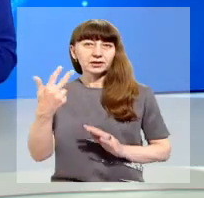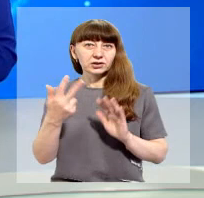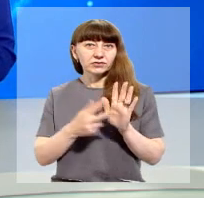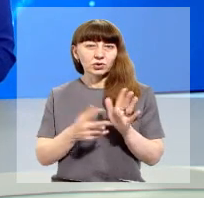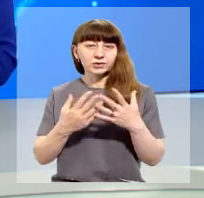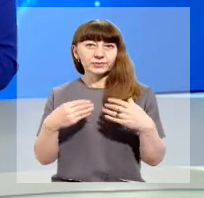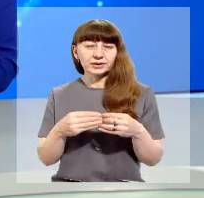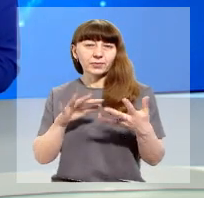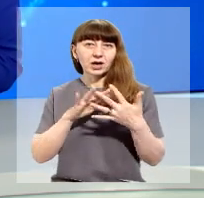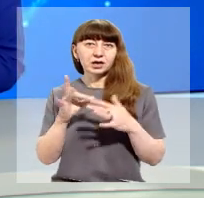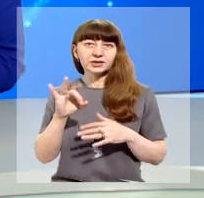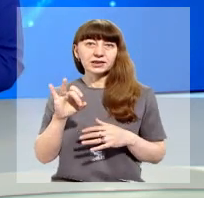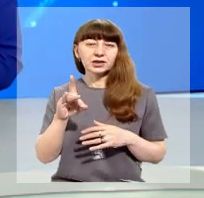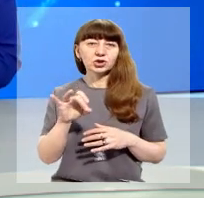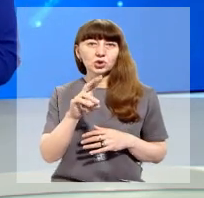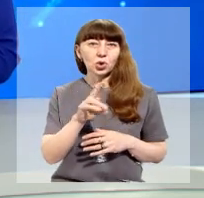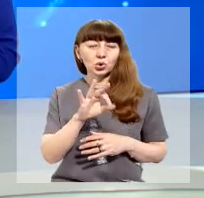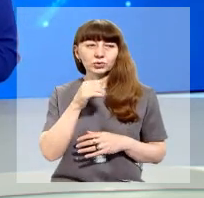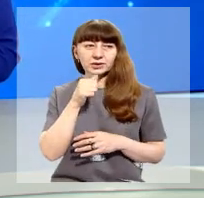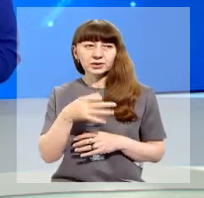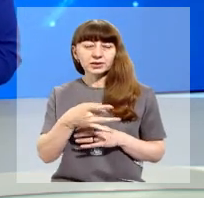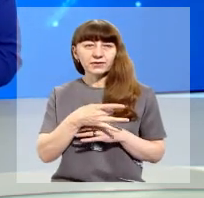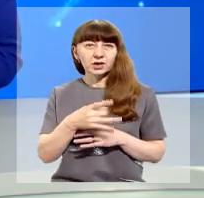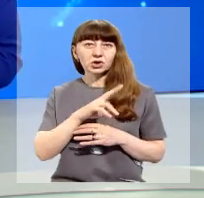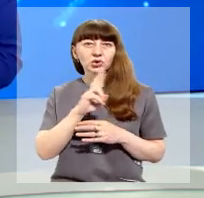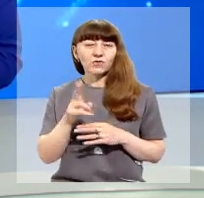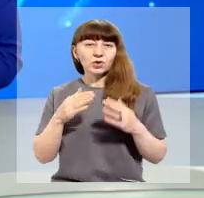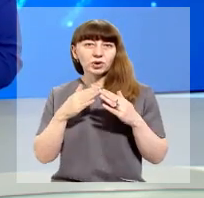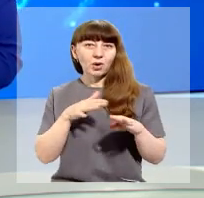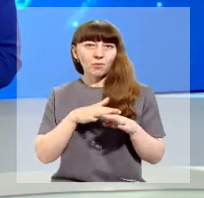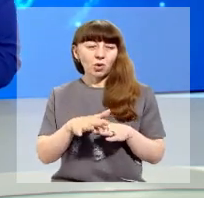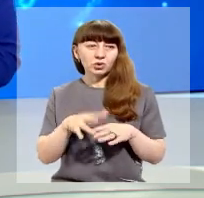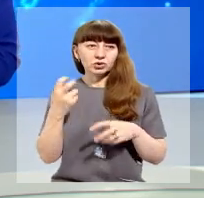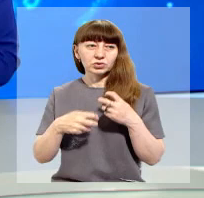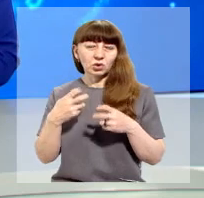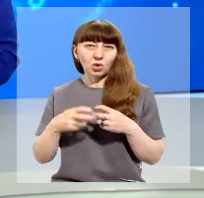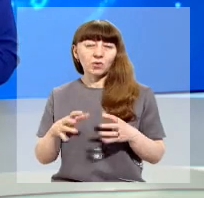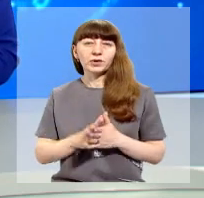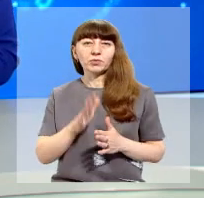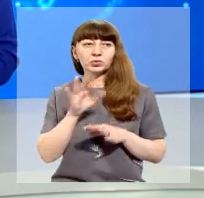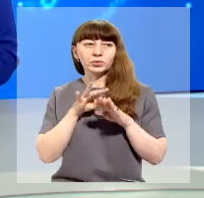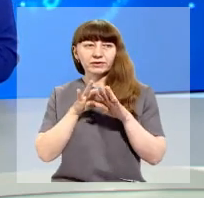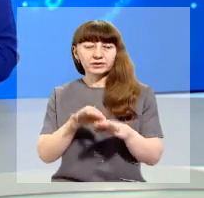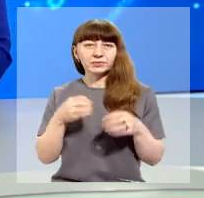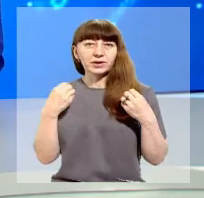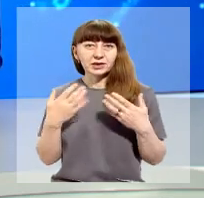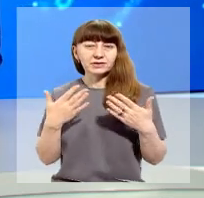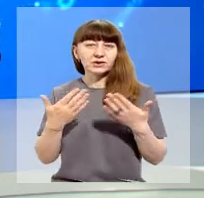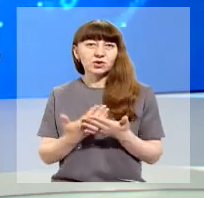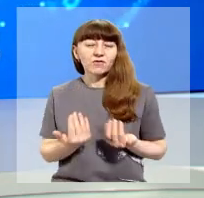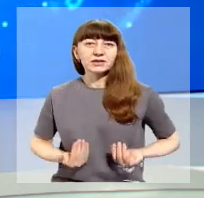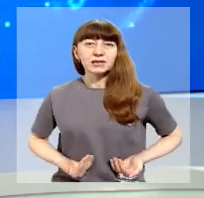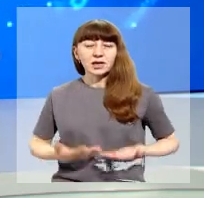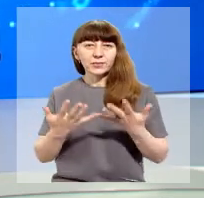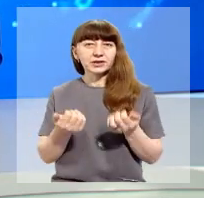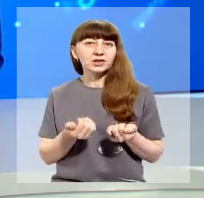38 семей из села Алтынсарина Кустанайского района, чьи дома полностью разрушены стихией, в скором времени отпразднуют новоселье. Они приняли